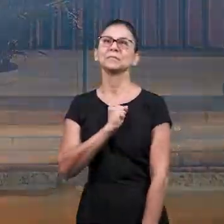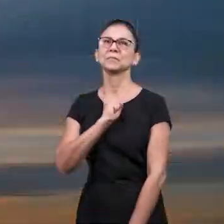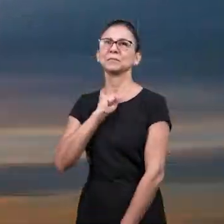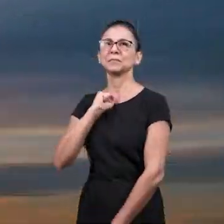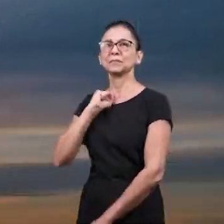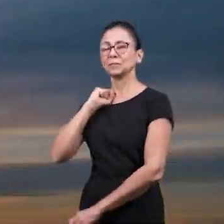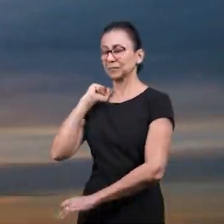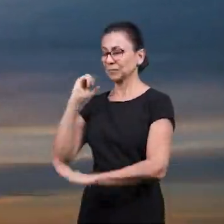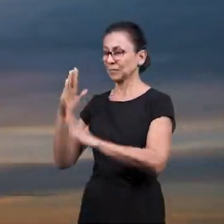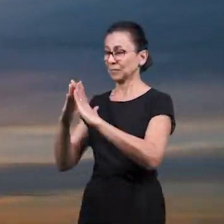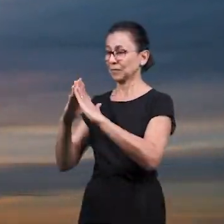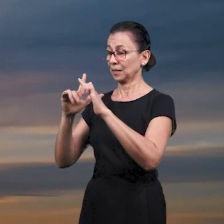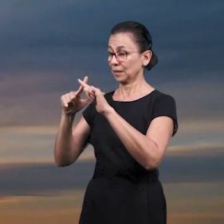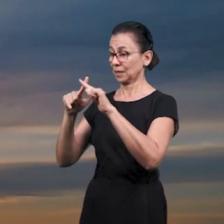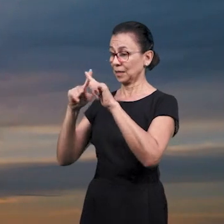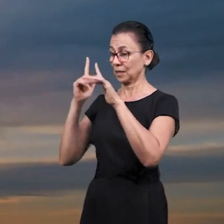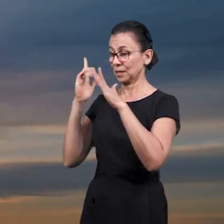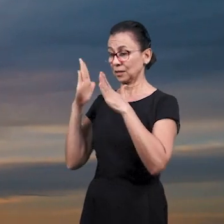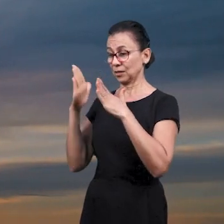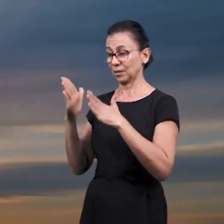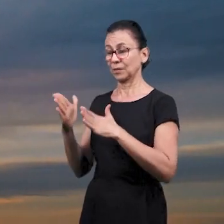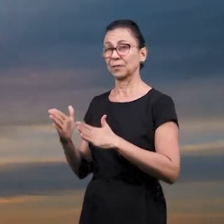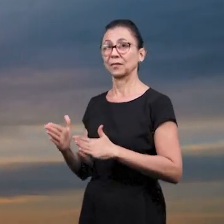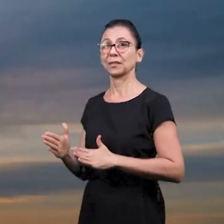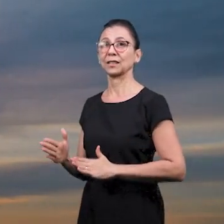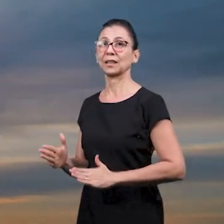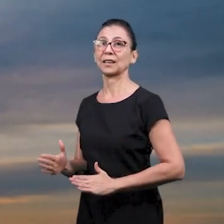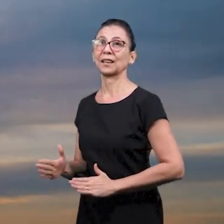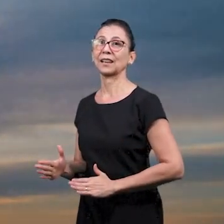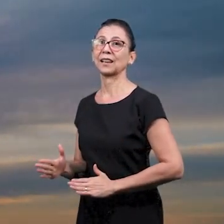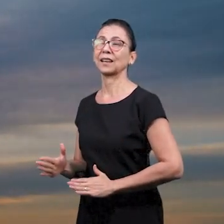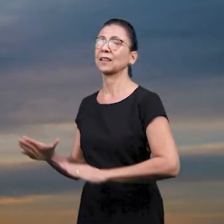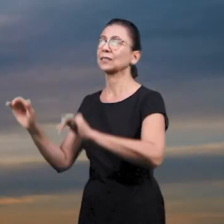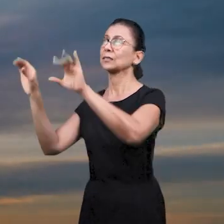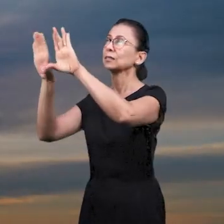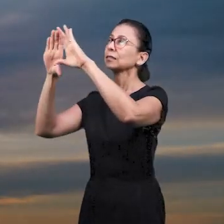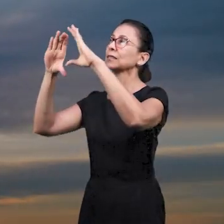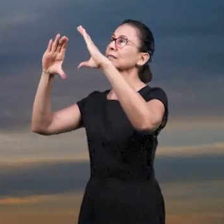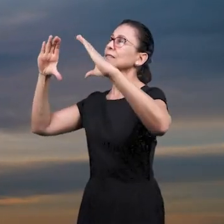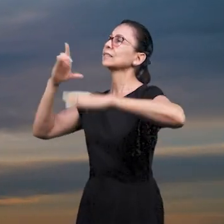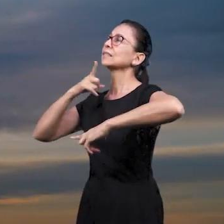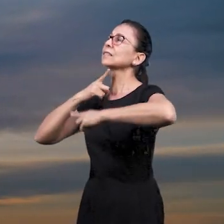Невеста моя, что ожидает небес,